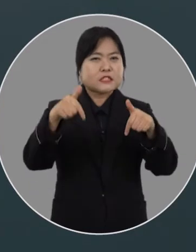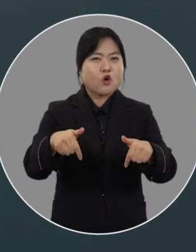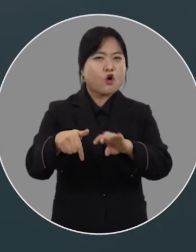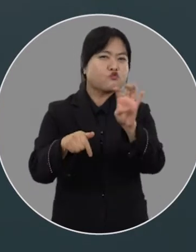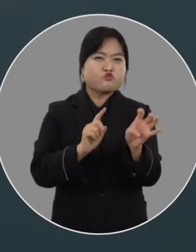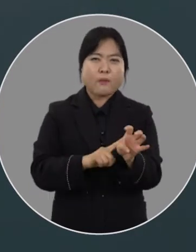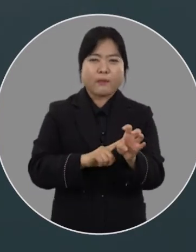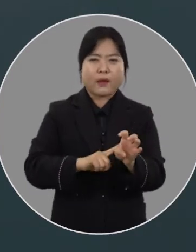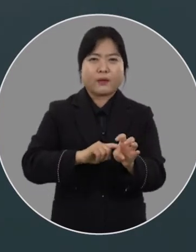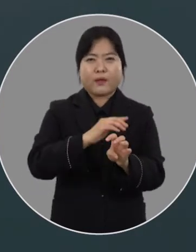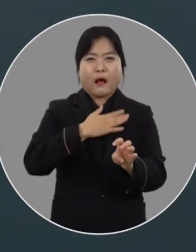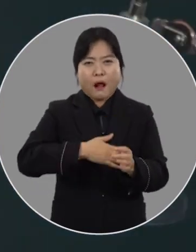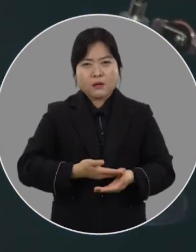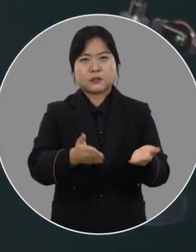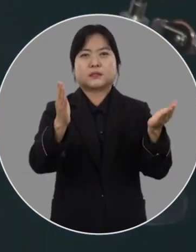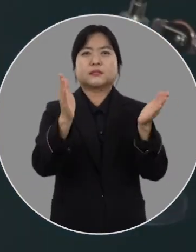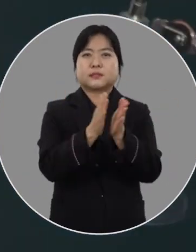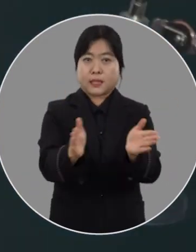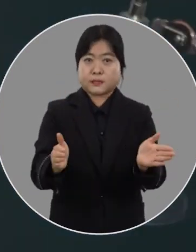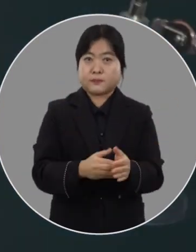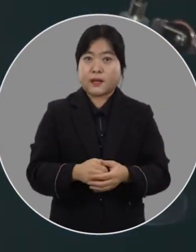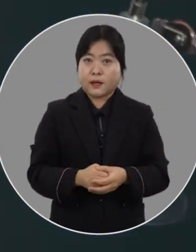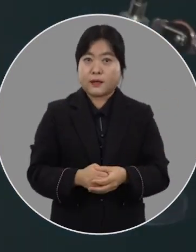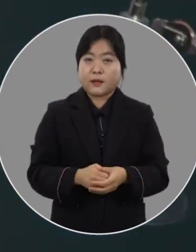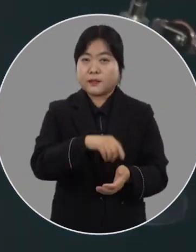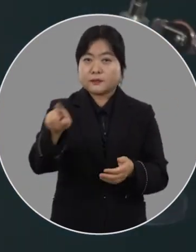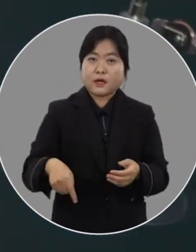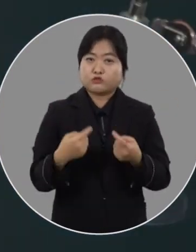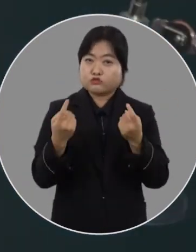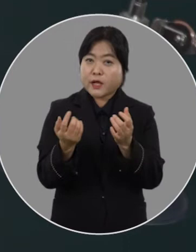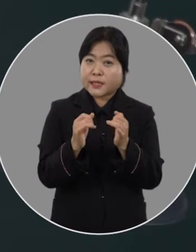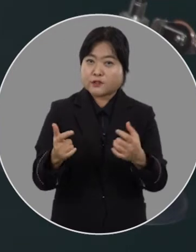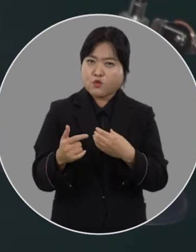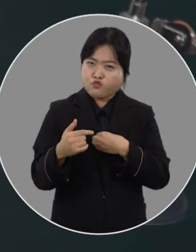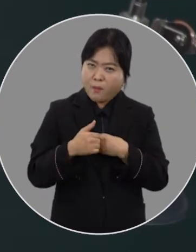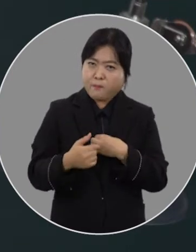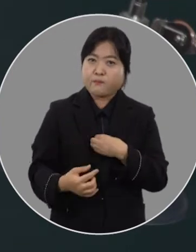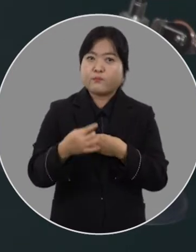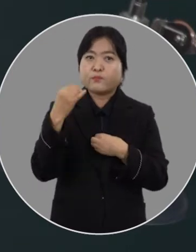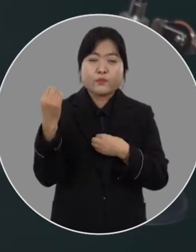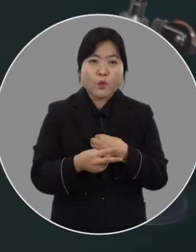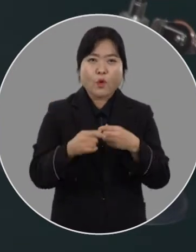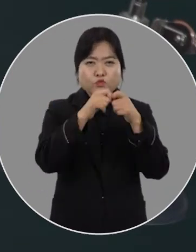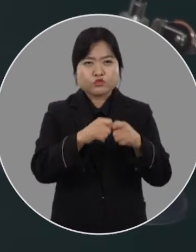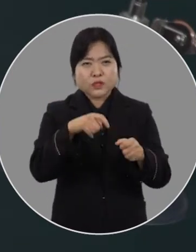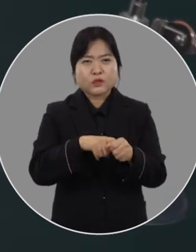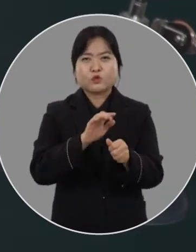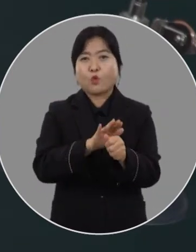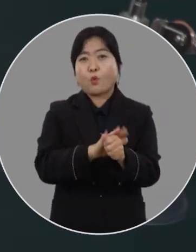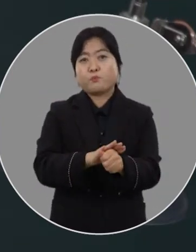서유럽에 알려지기 시작했습니다. 단순히 그러한 순례객들의 위험뿐만이 아니라 아주 구체적인